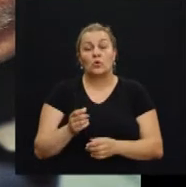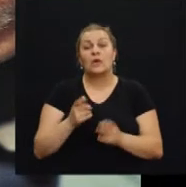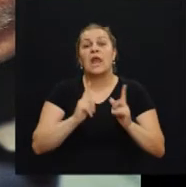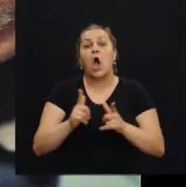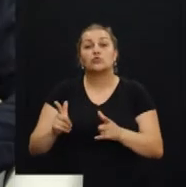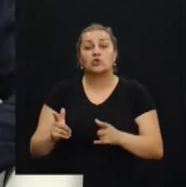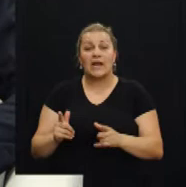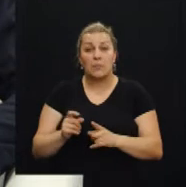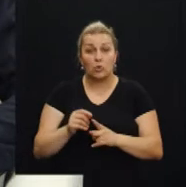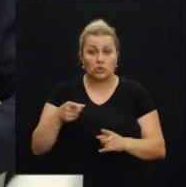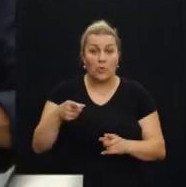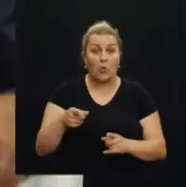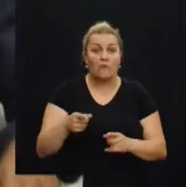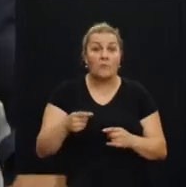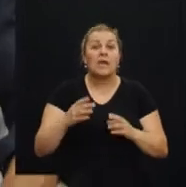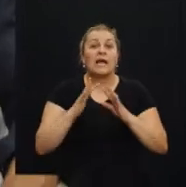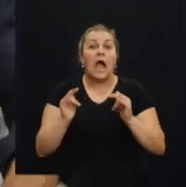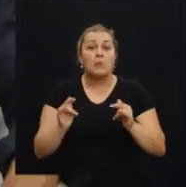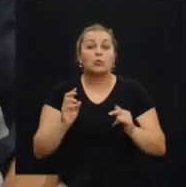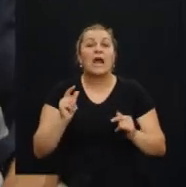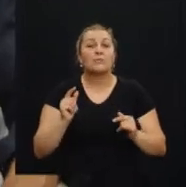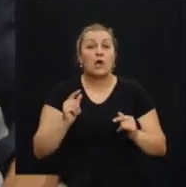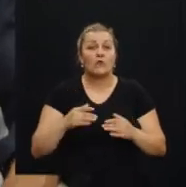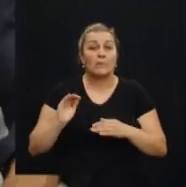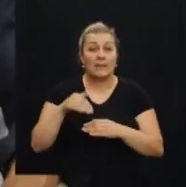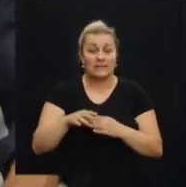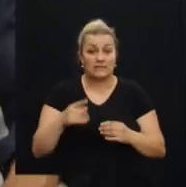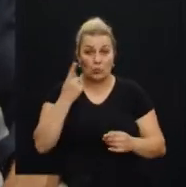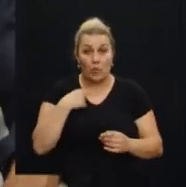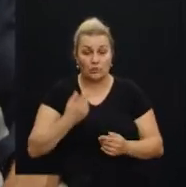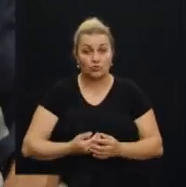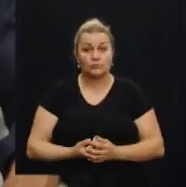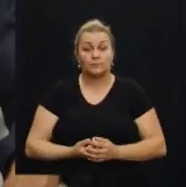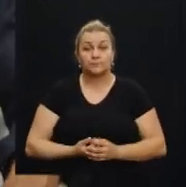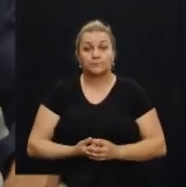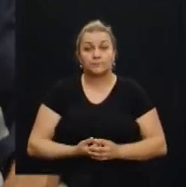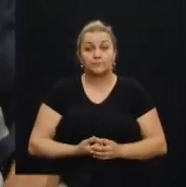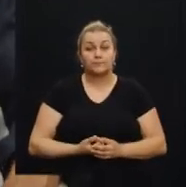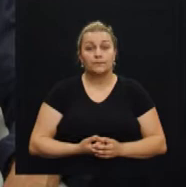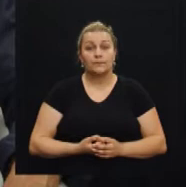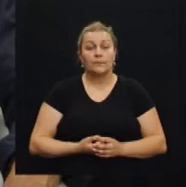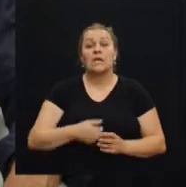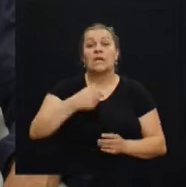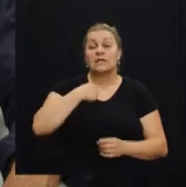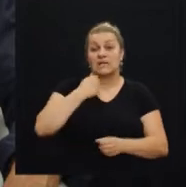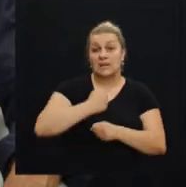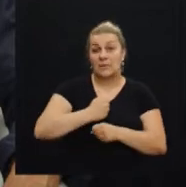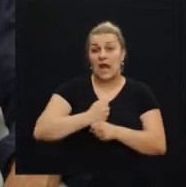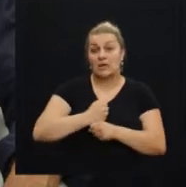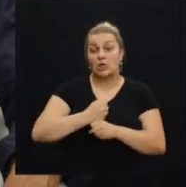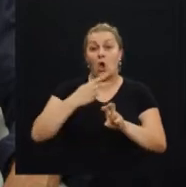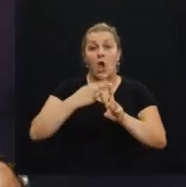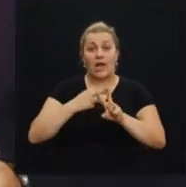naoružane postrojbe u tom kampu Radmanove Mlinice Omiš. Pa ja sam radio u